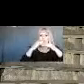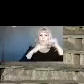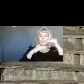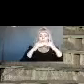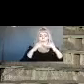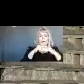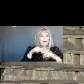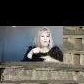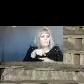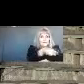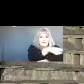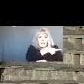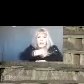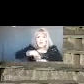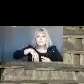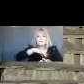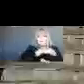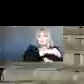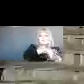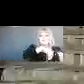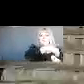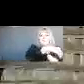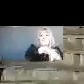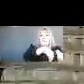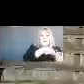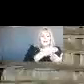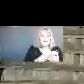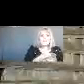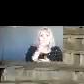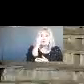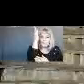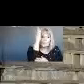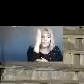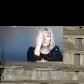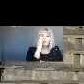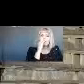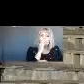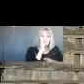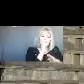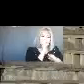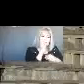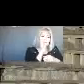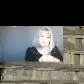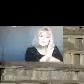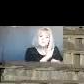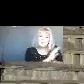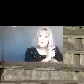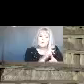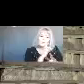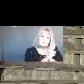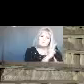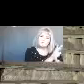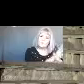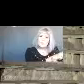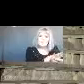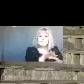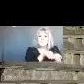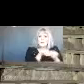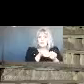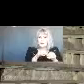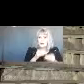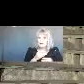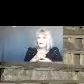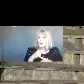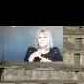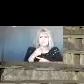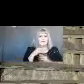mekaar voeg. Van 'n familie wat vir mekaar gaan sorg. Ons het van Jesus iemand gemaak wat mense net laat